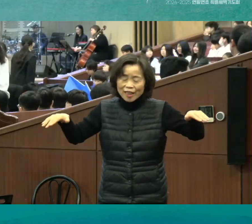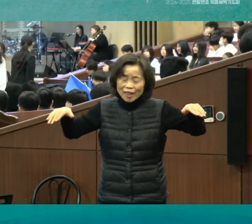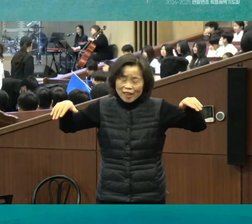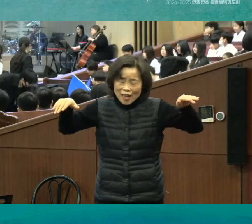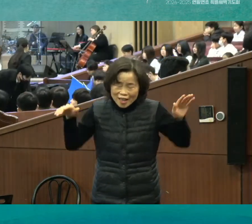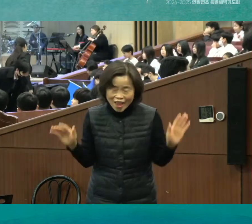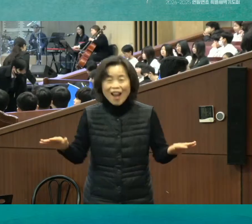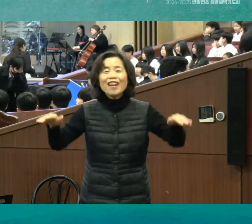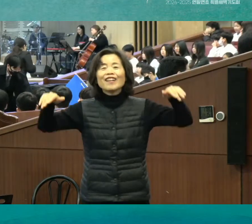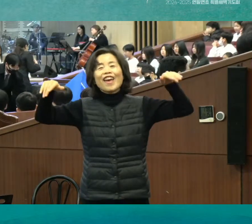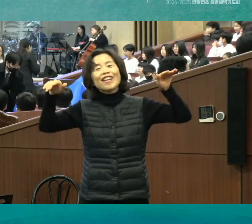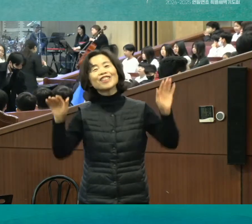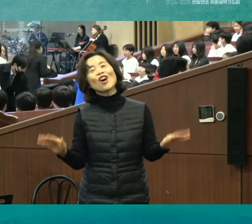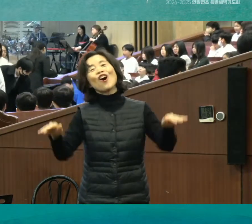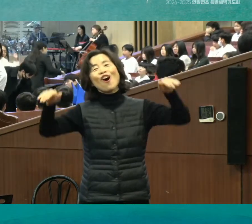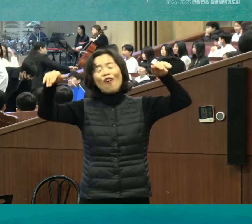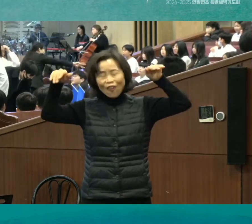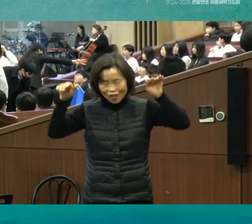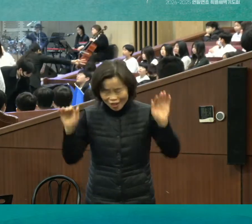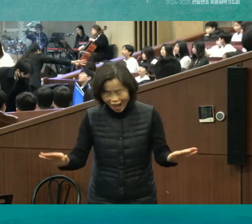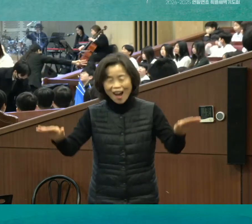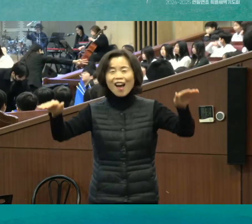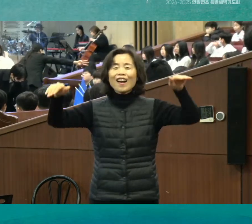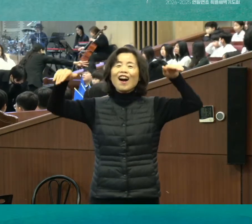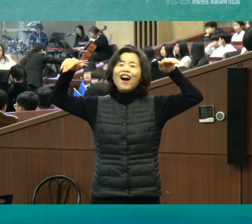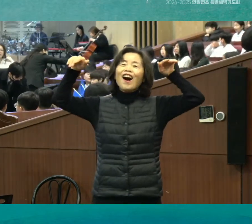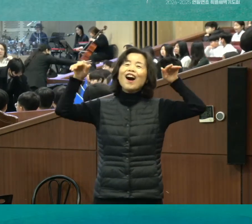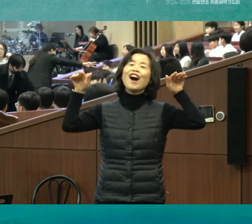독수리 날개쳐